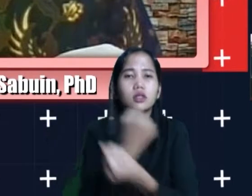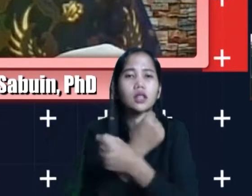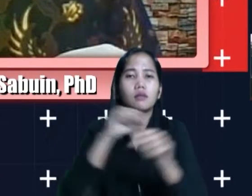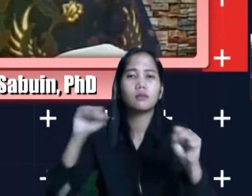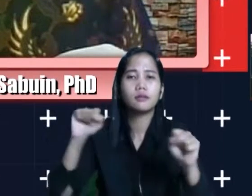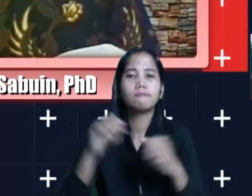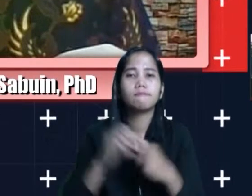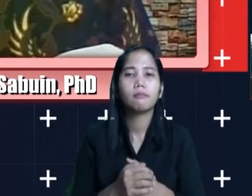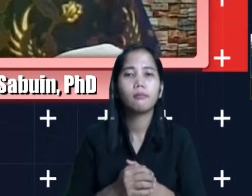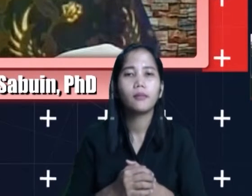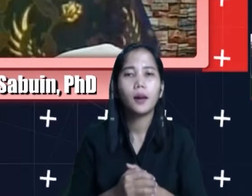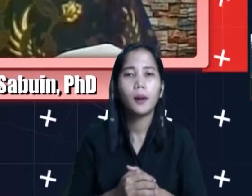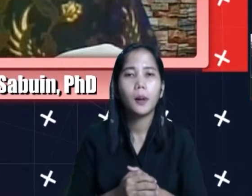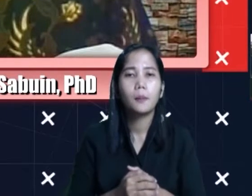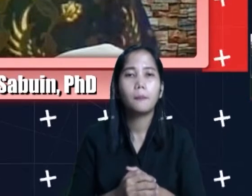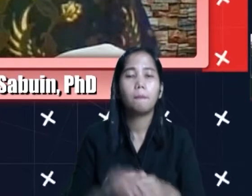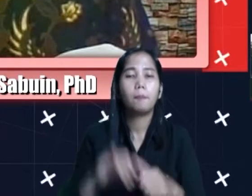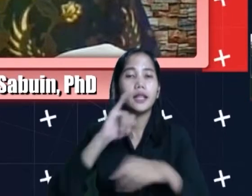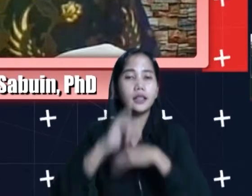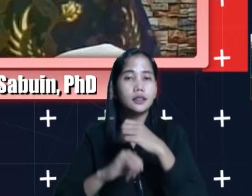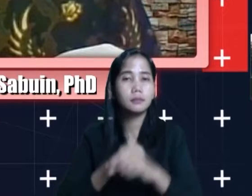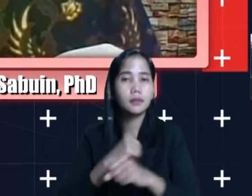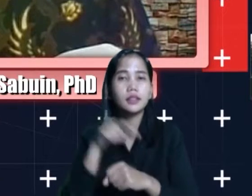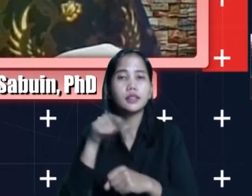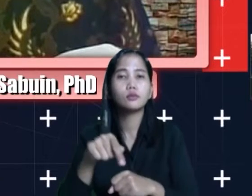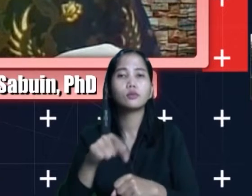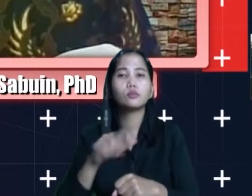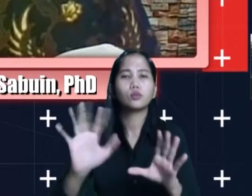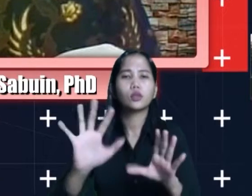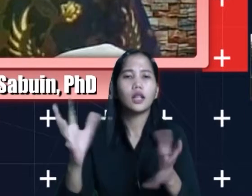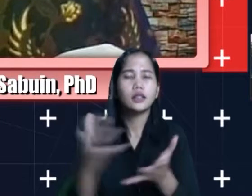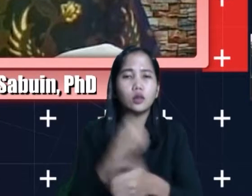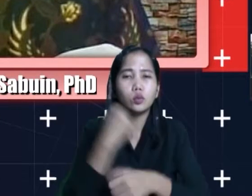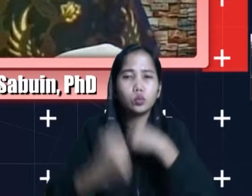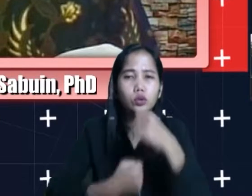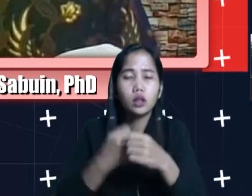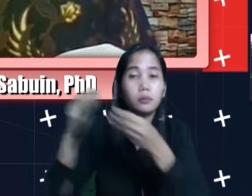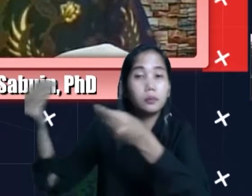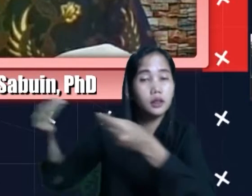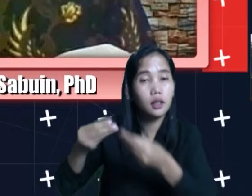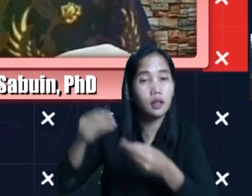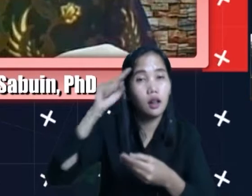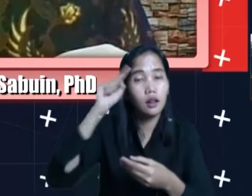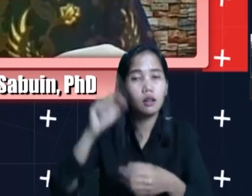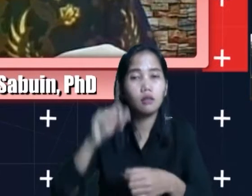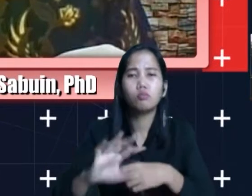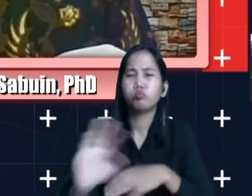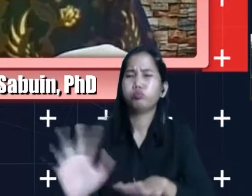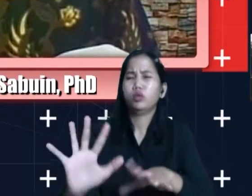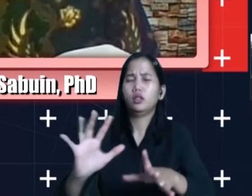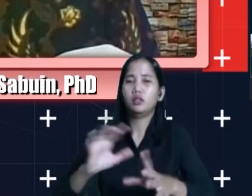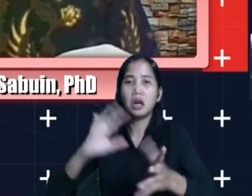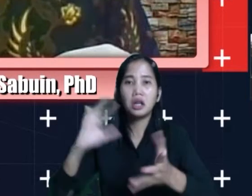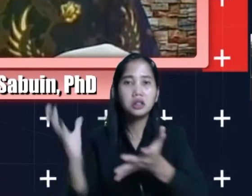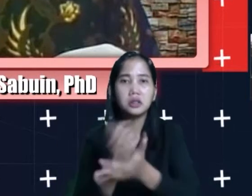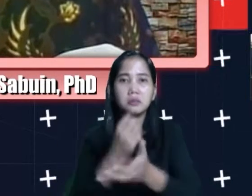Baiklah, terima kasih untuk pertanyaan ini. Baik Filipi, surat Filipi maupun surat Efesus, dua-duanya ditulis oleh penulis